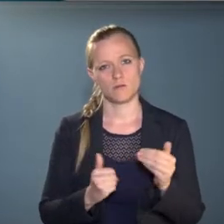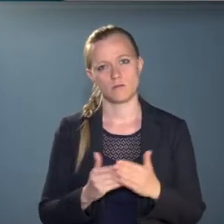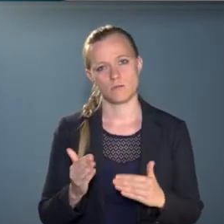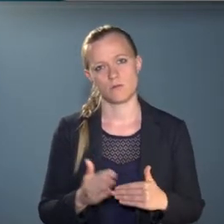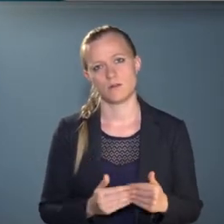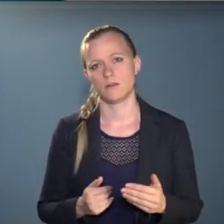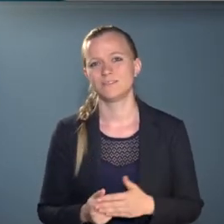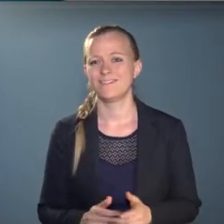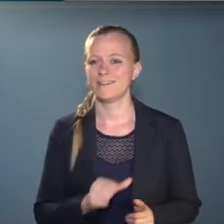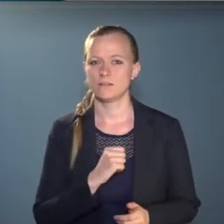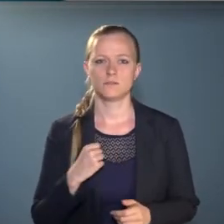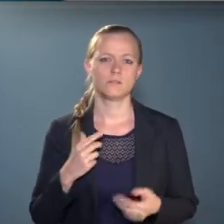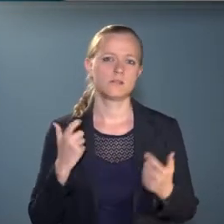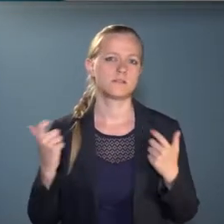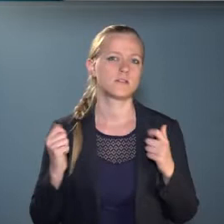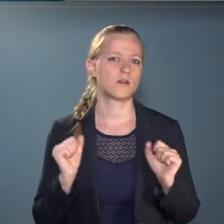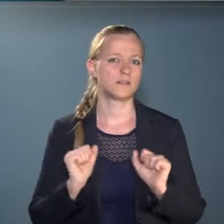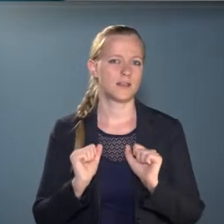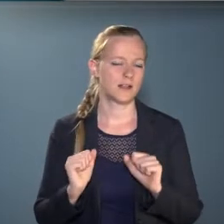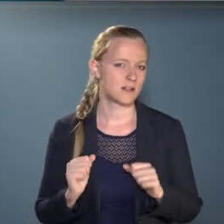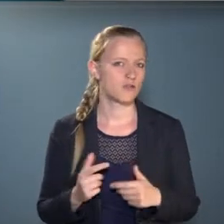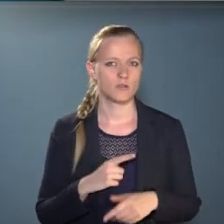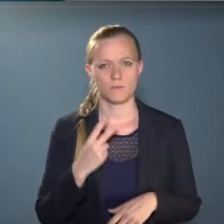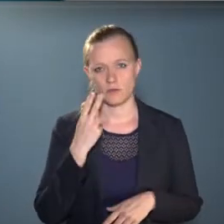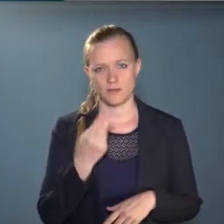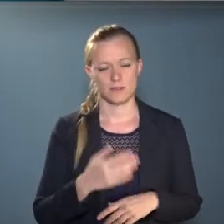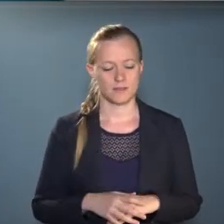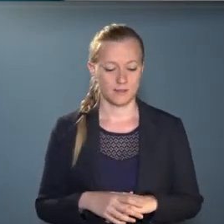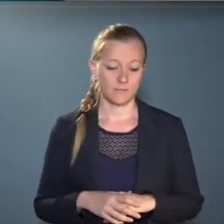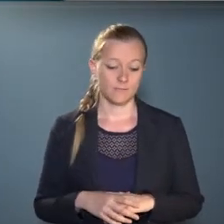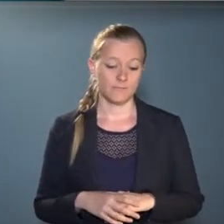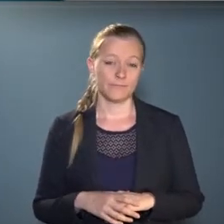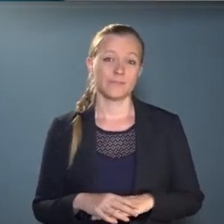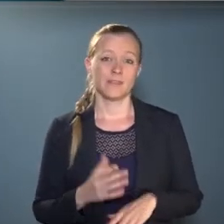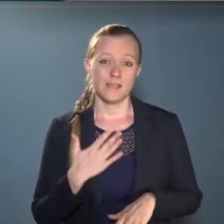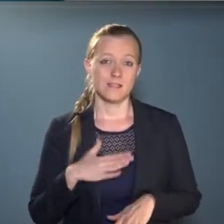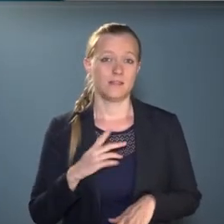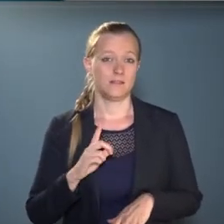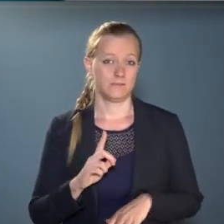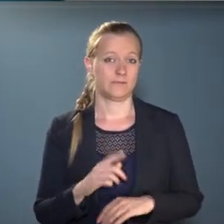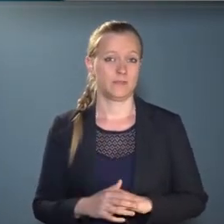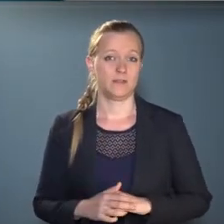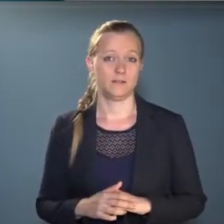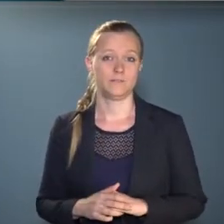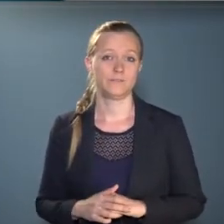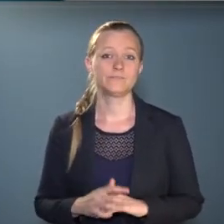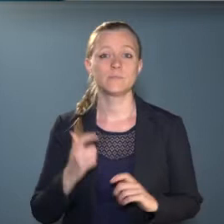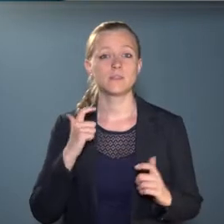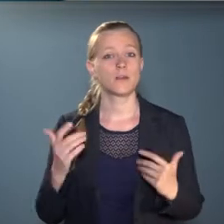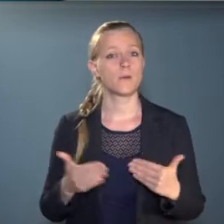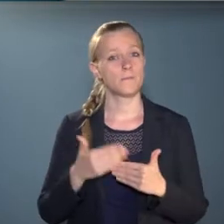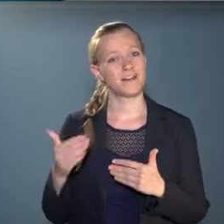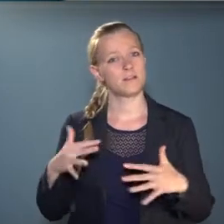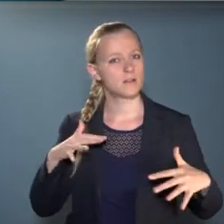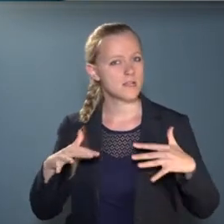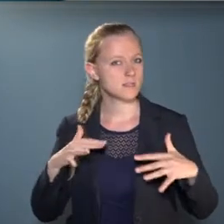amely az egyedi zajterhelés nem csak az átlagos zajterhelést veszi figyelembe, de szeretnénk, ha a zaj mellett a